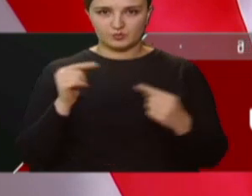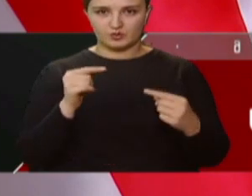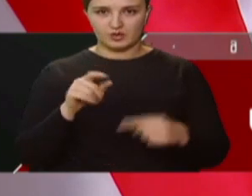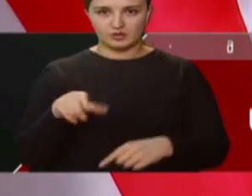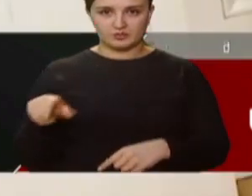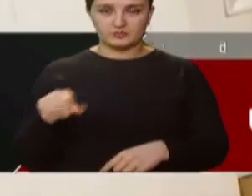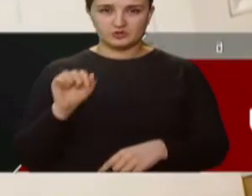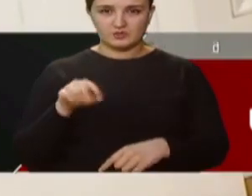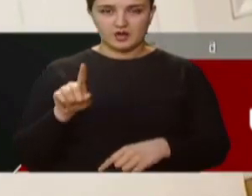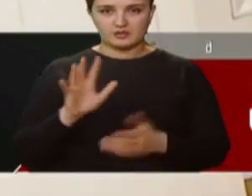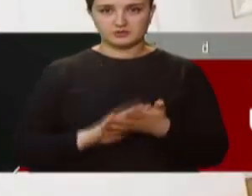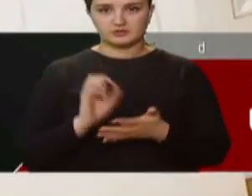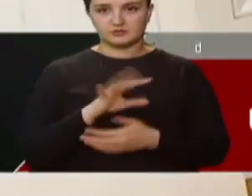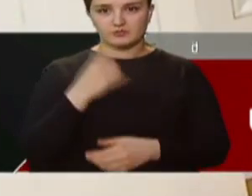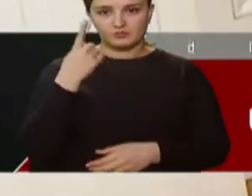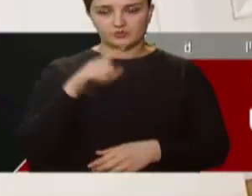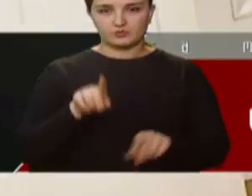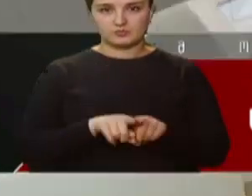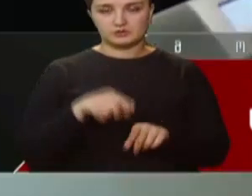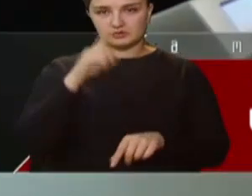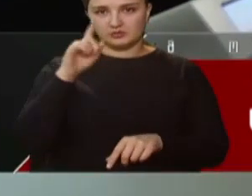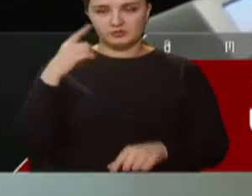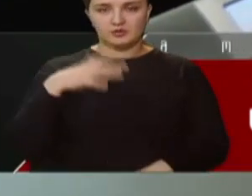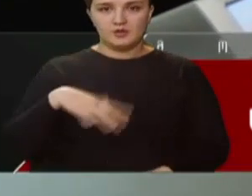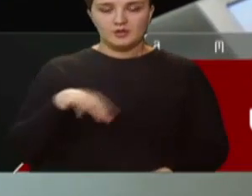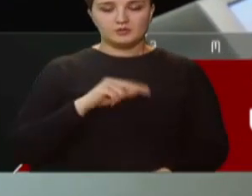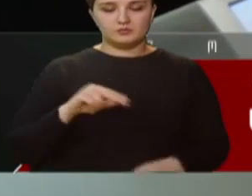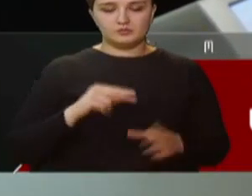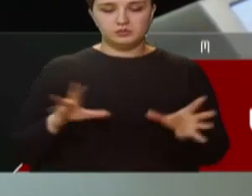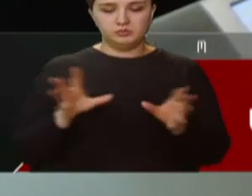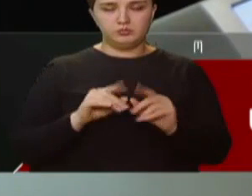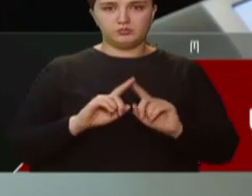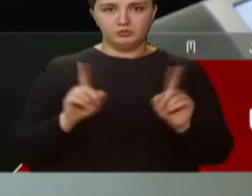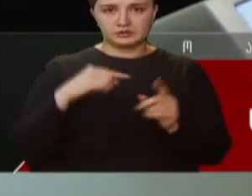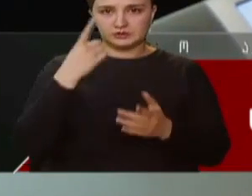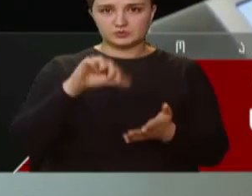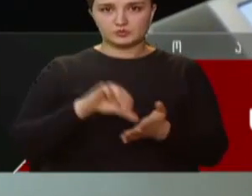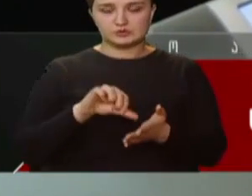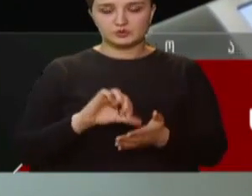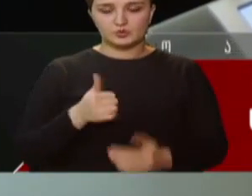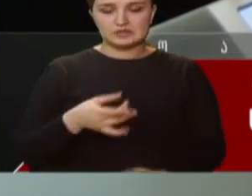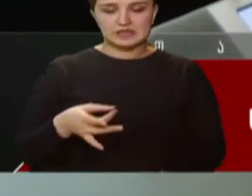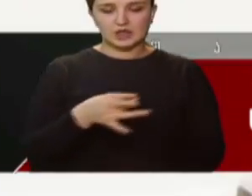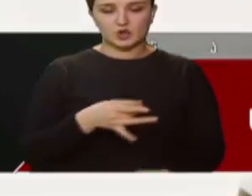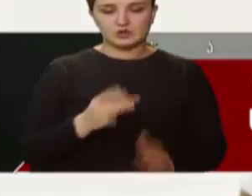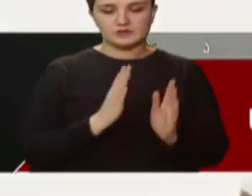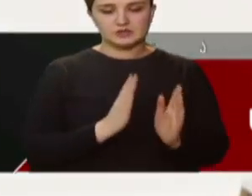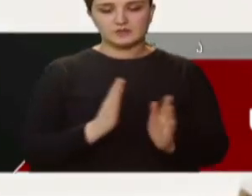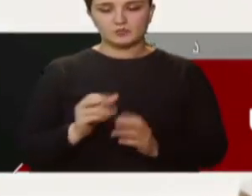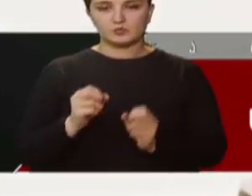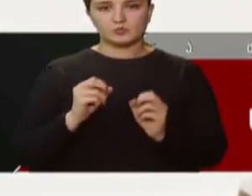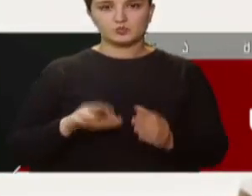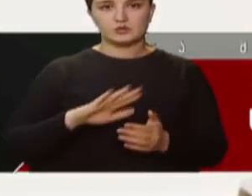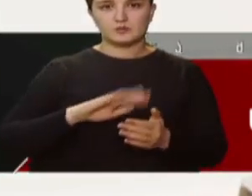შეიძლება რაღაც მაინც მოიგონო. შექმნილ ვითარებაში აზერბაიჯანისა და საქართველოს თანამშრომლობის განსაკუთრებულ როლზე, ისევე როგორც რეგიონის სტაბილურობისა და